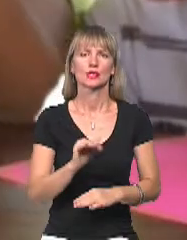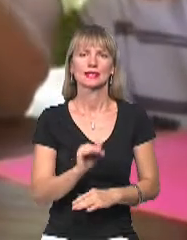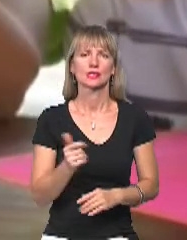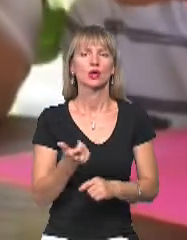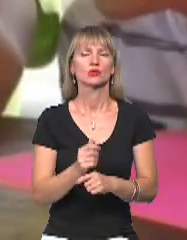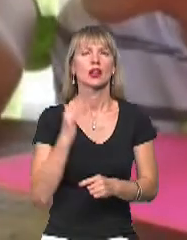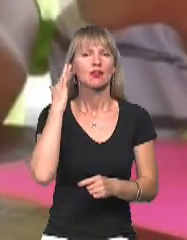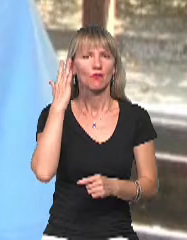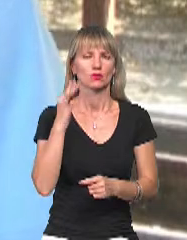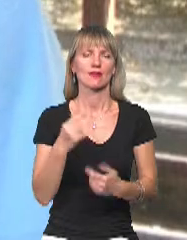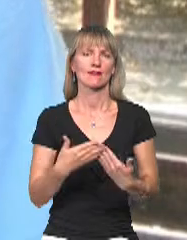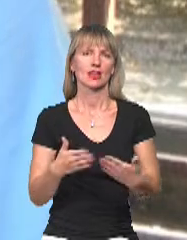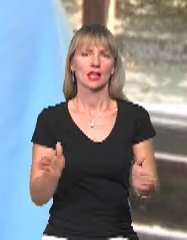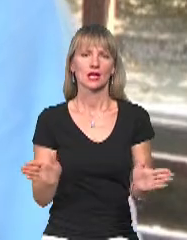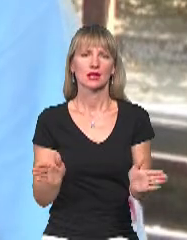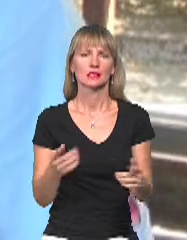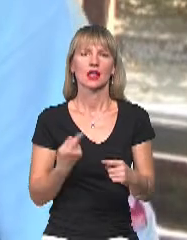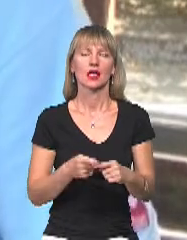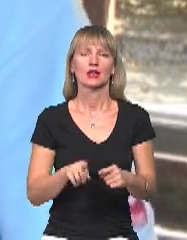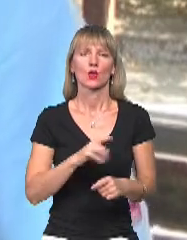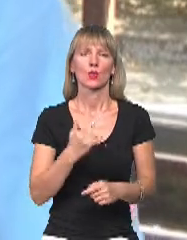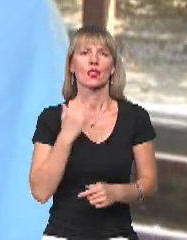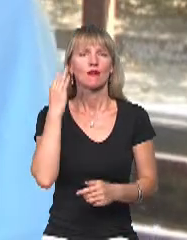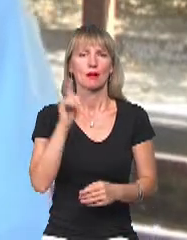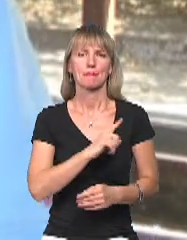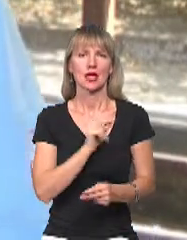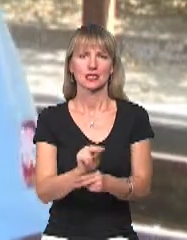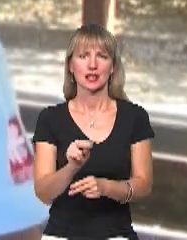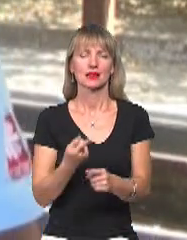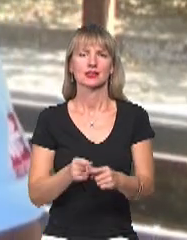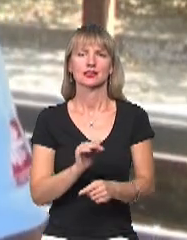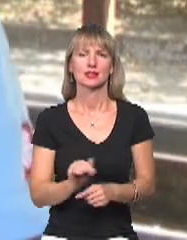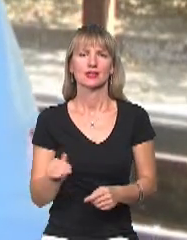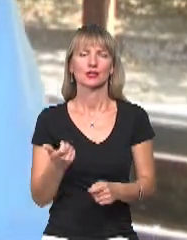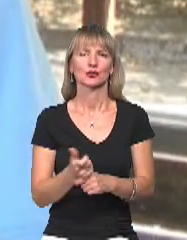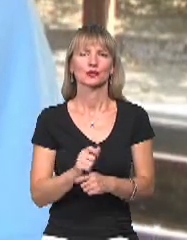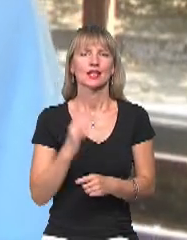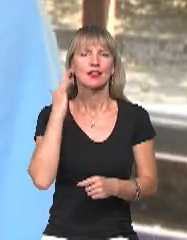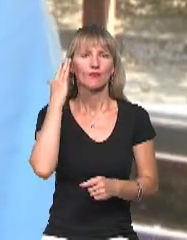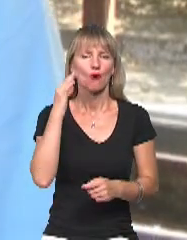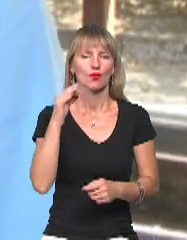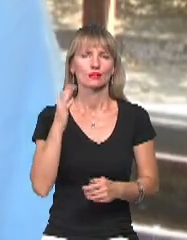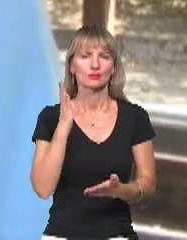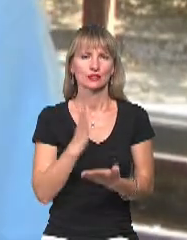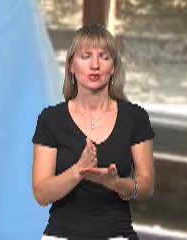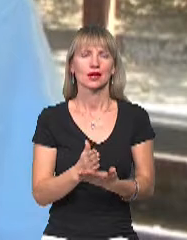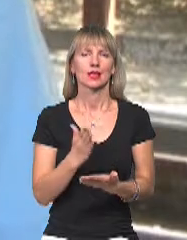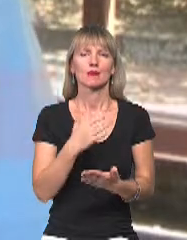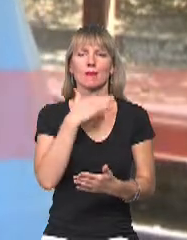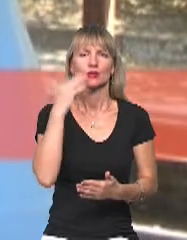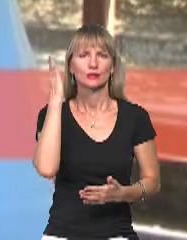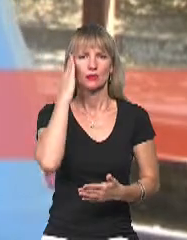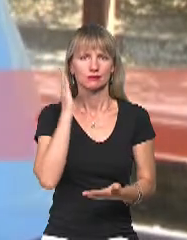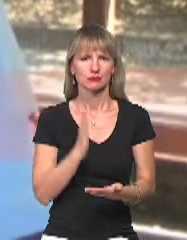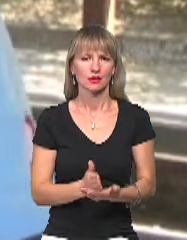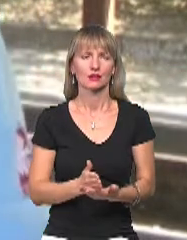дуже творчі та відкриті. Це така в нас творча майстерня, бо ці діти, вони дуже творчі, мають багато здібностей, але